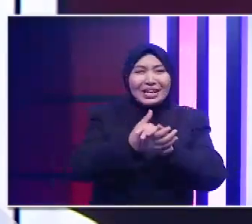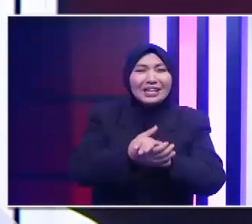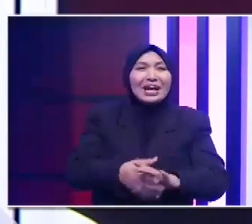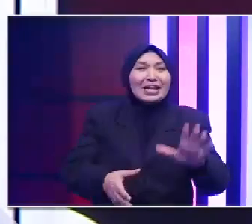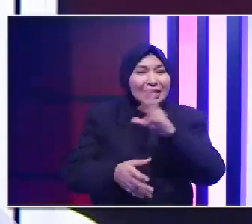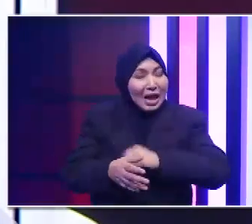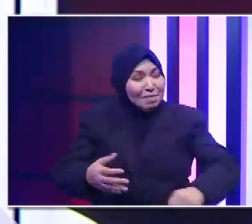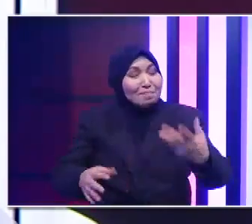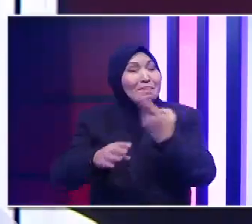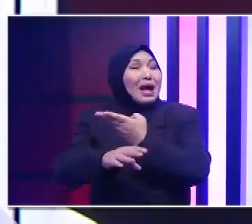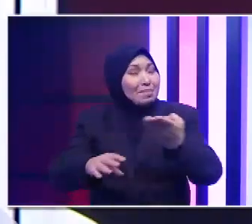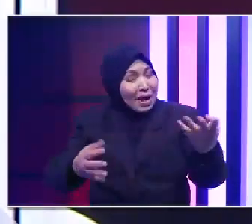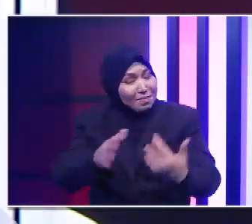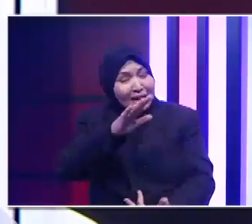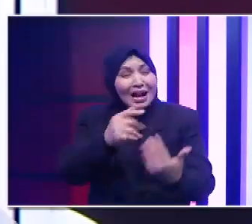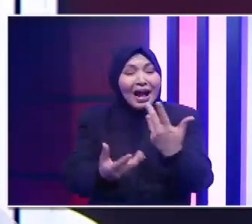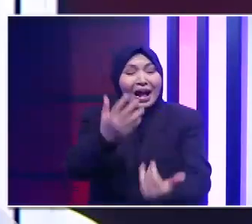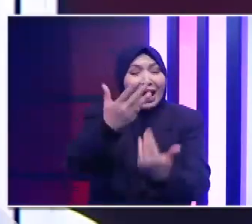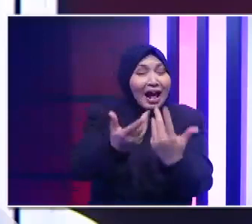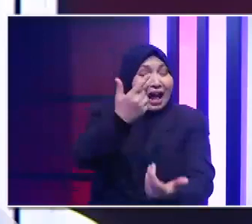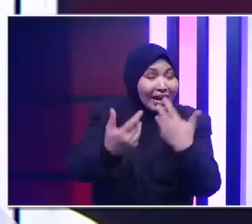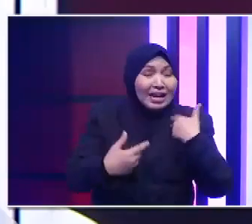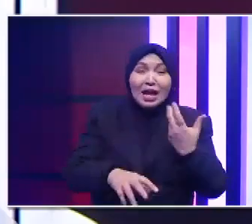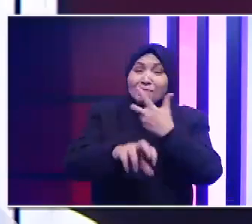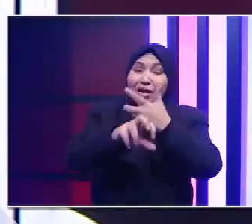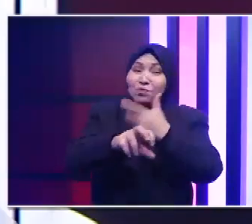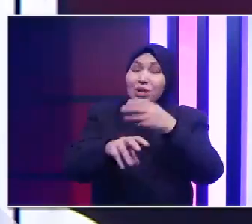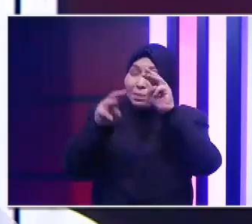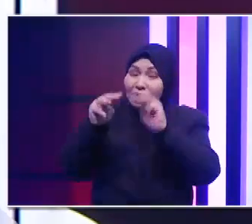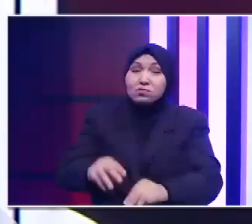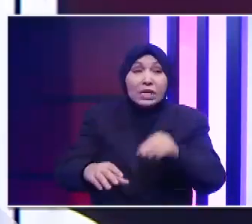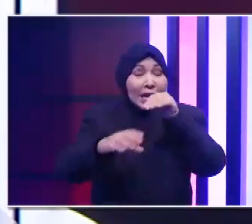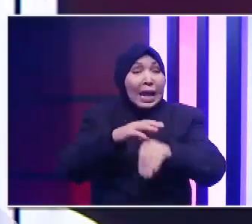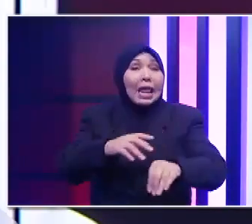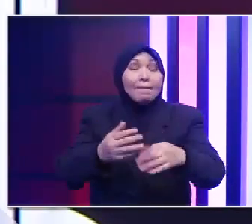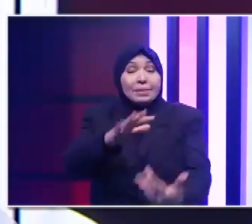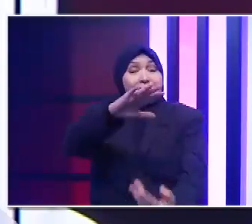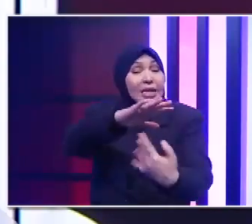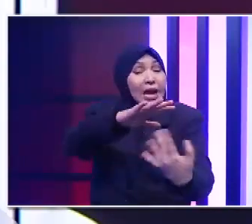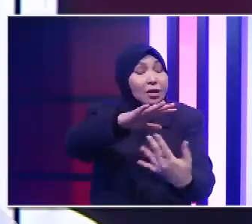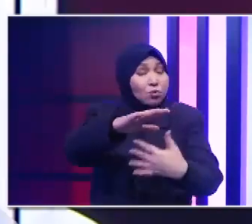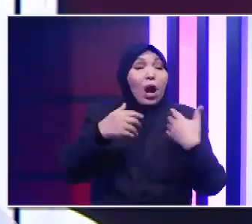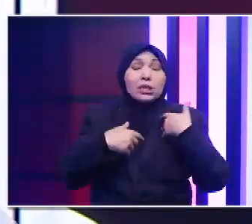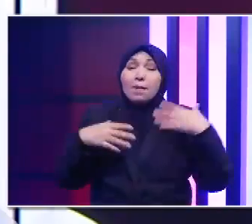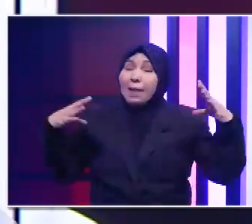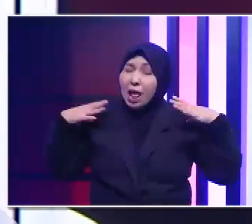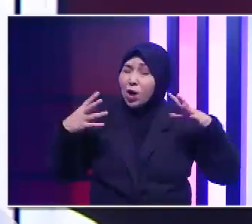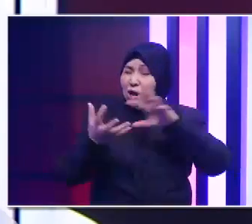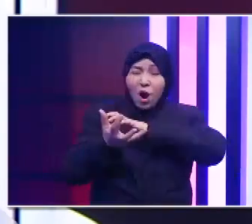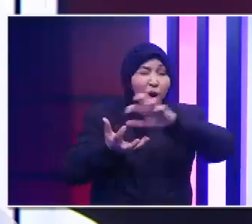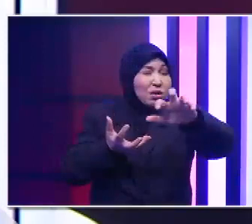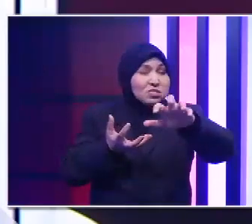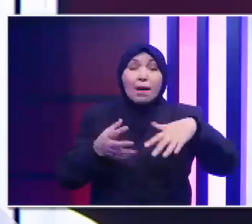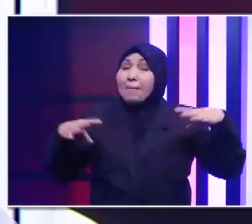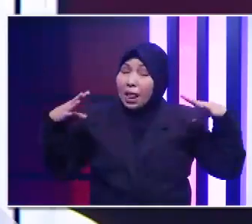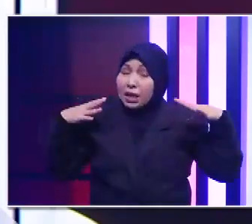bahan bakarnya adalah manusia dan batu batu adanya malaikat unlock di dalam api neraka tersebut adil malaikat yang kasar mereka ini